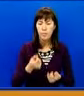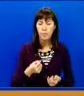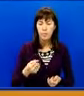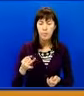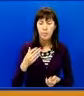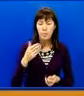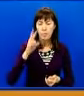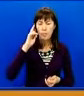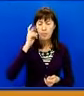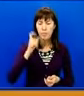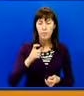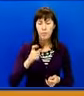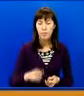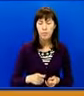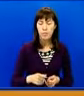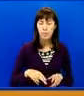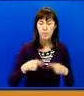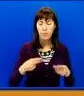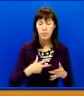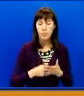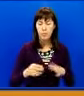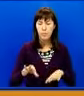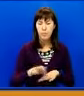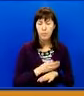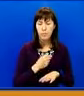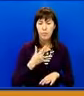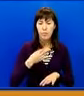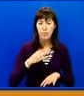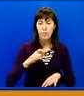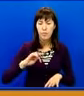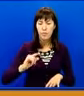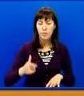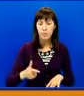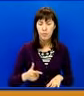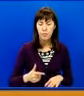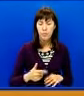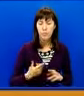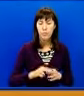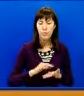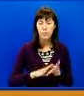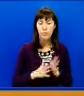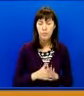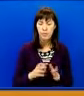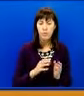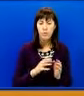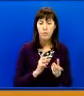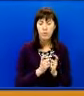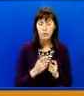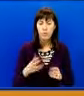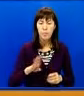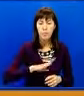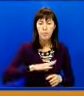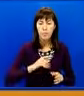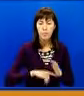от неизвестных с требованиями отдать выкуп за жену в сумме 3 миллионов тенге. В противном случае грозились ее убить. Тут